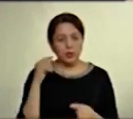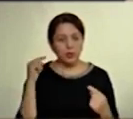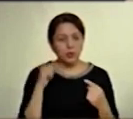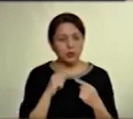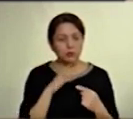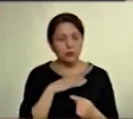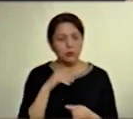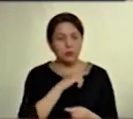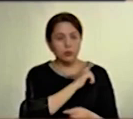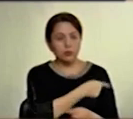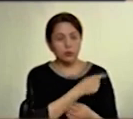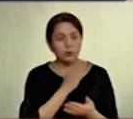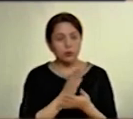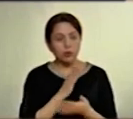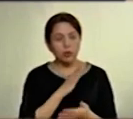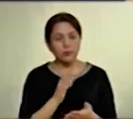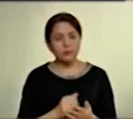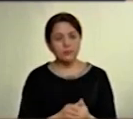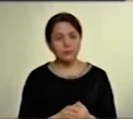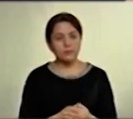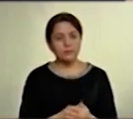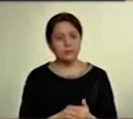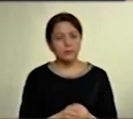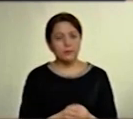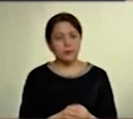bo'lgan kuchlar mavjud edi.